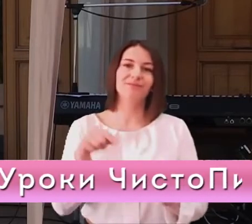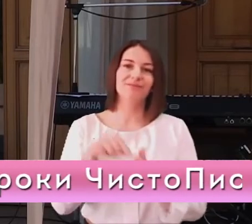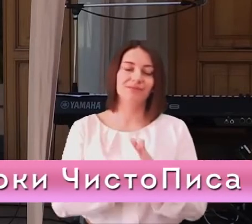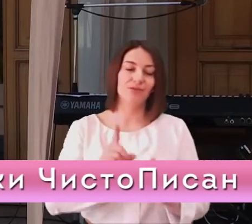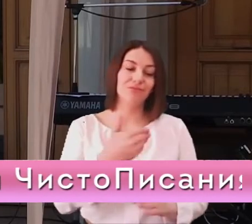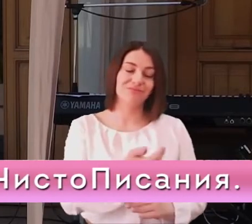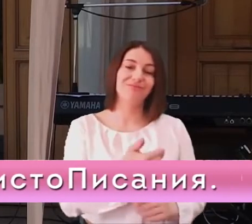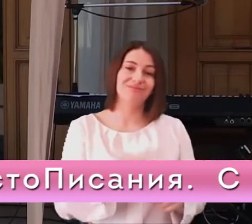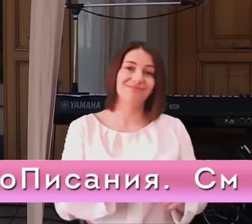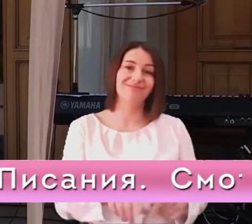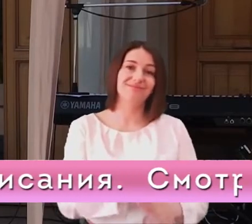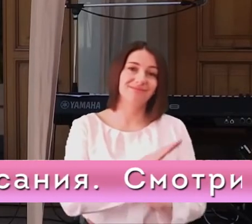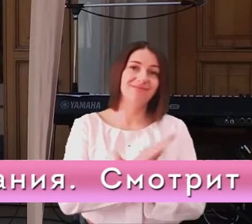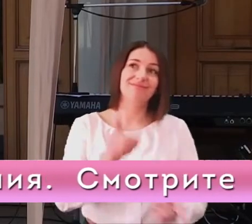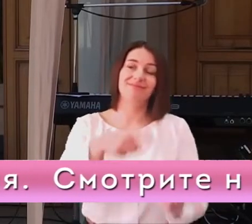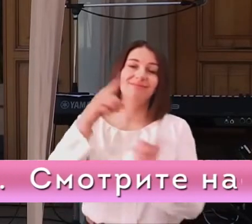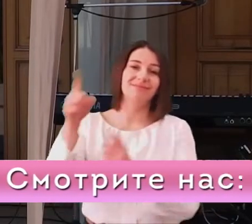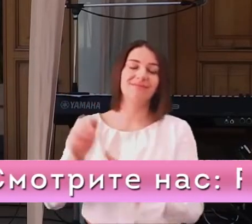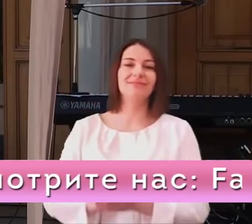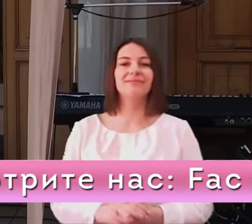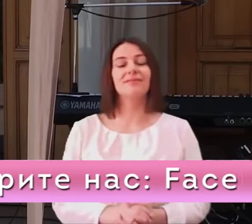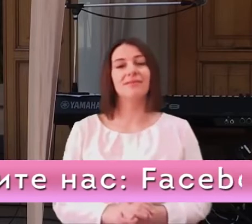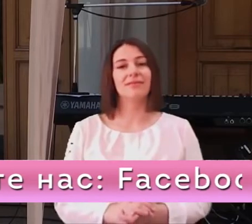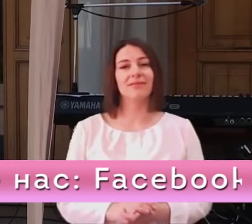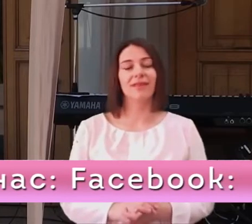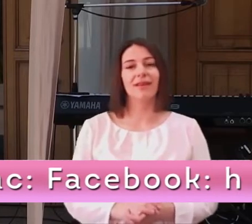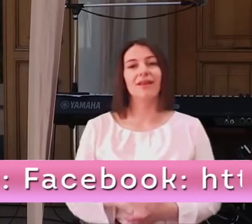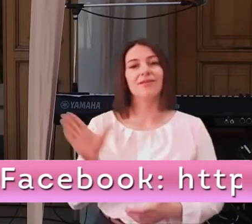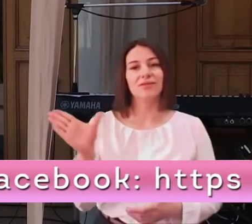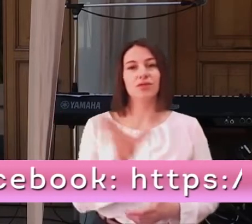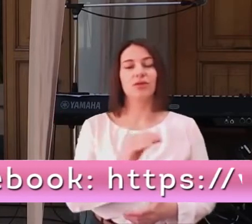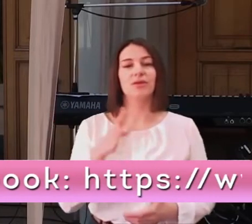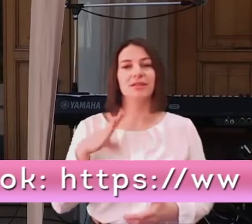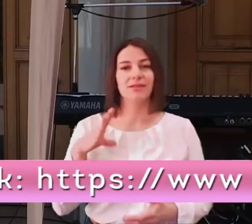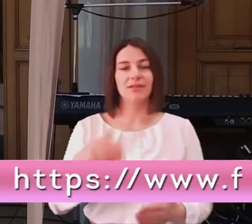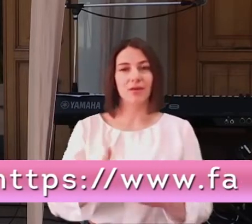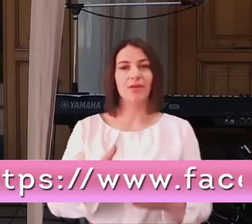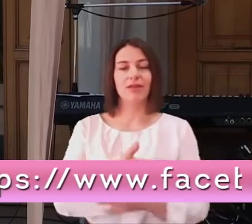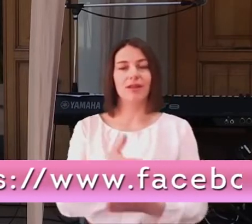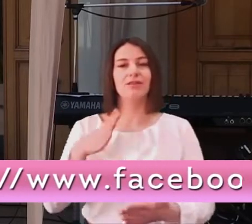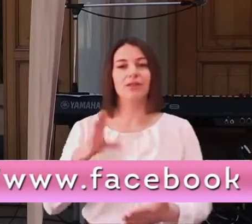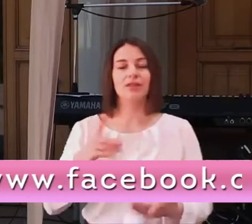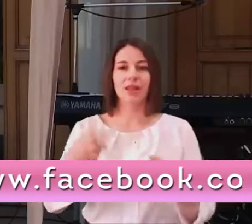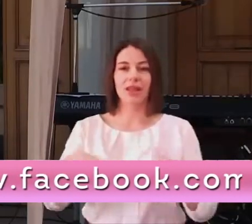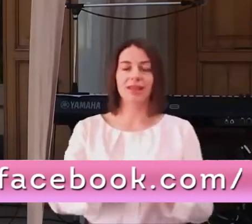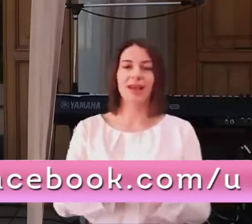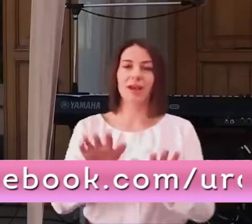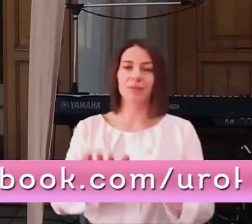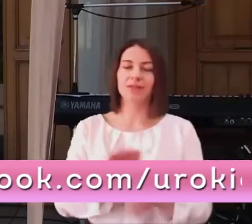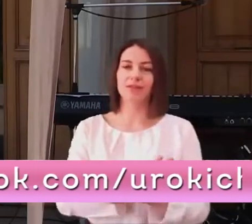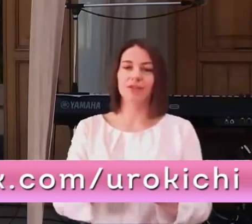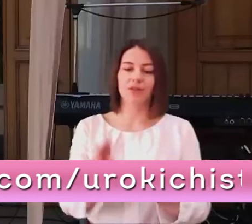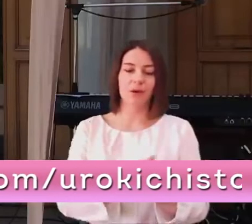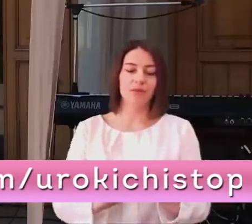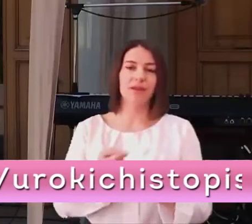хорошее, а для кого-то плохая. Все зависит от нашего ожидания. Итак, текст Священного Писания, который я хочу вам